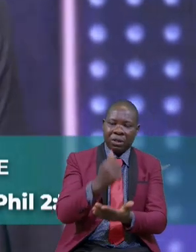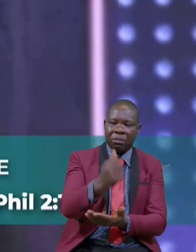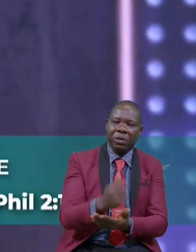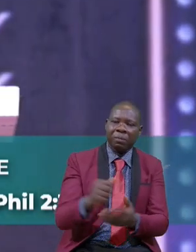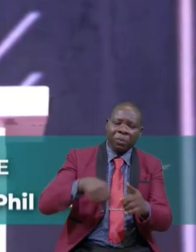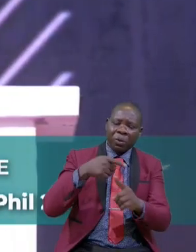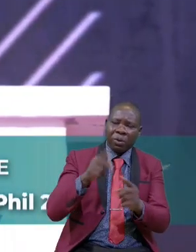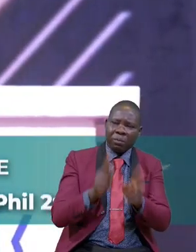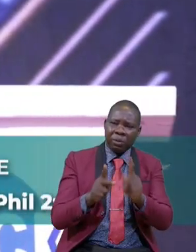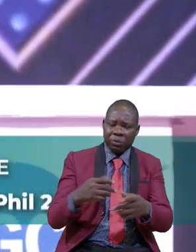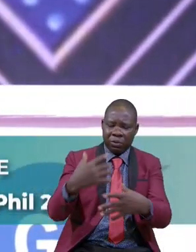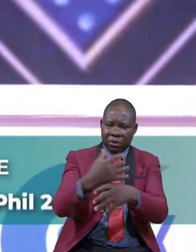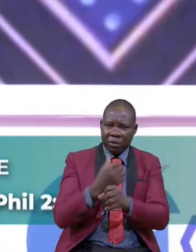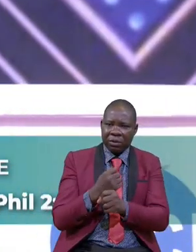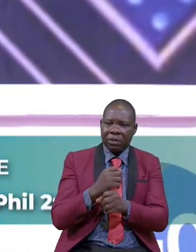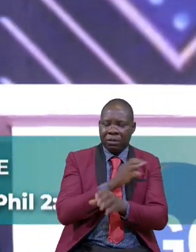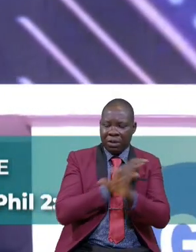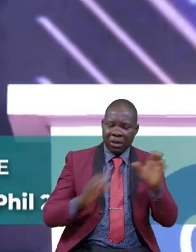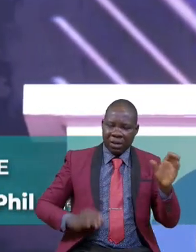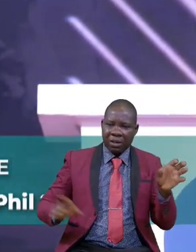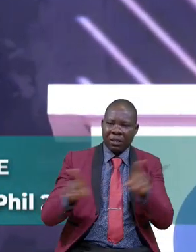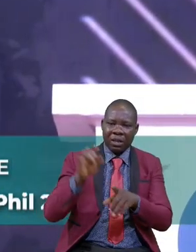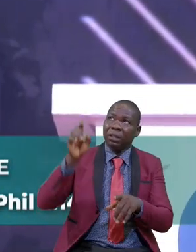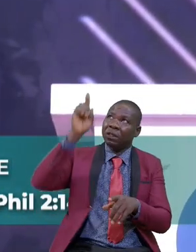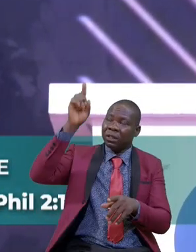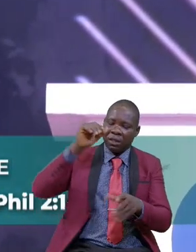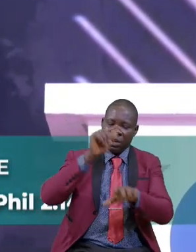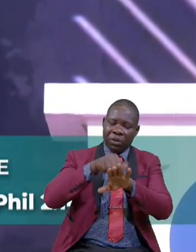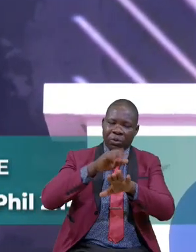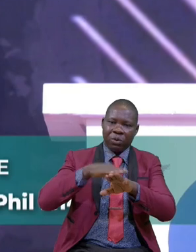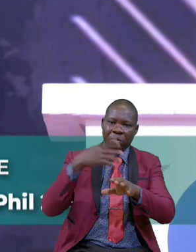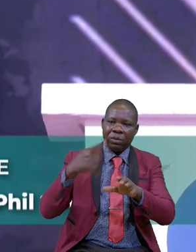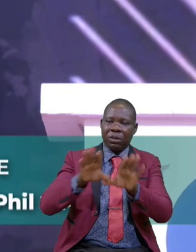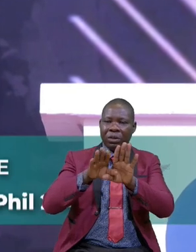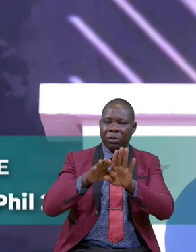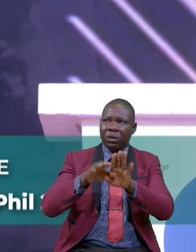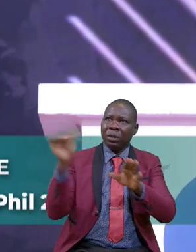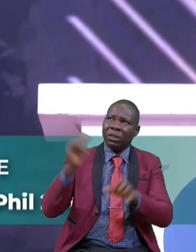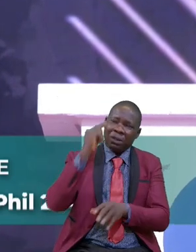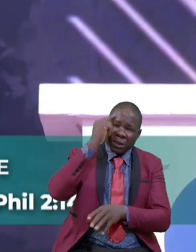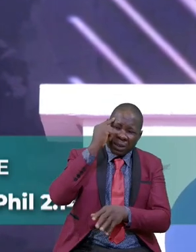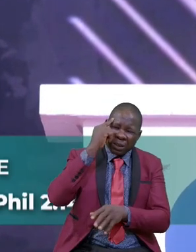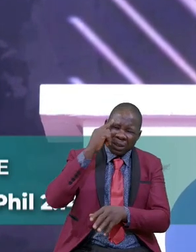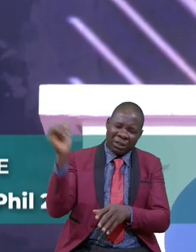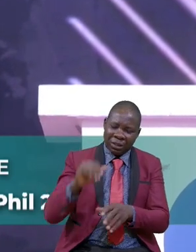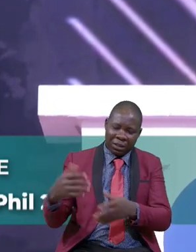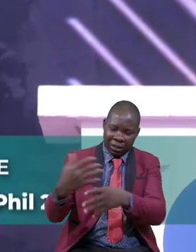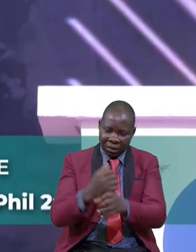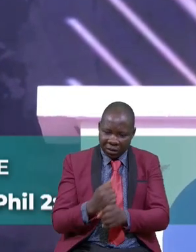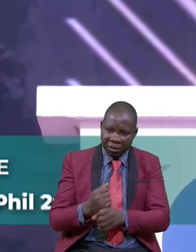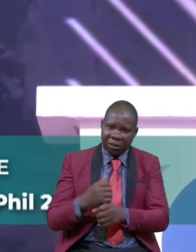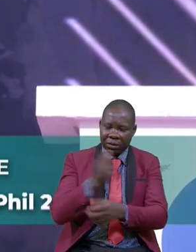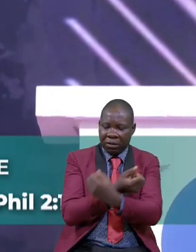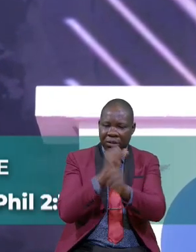Christ, at the door, quand ils frappent à la porte, they think they're only receiving a savior. Un sauveur. Will forgive their il va pardonner leur you